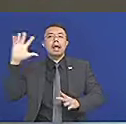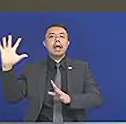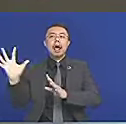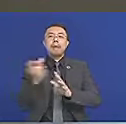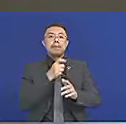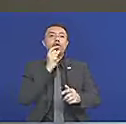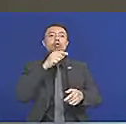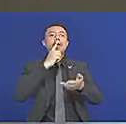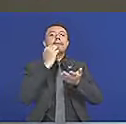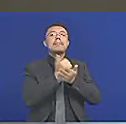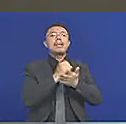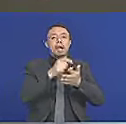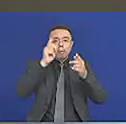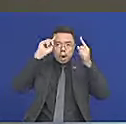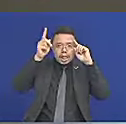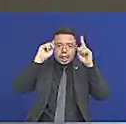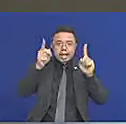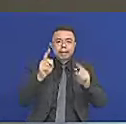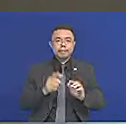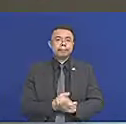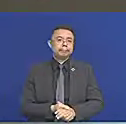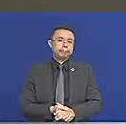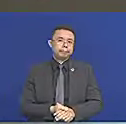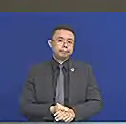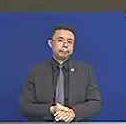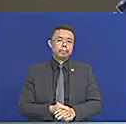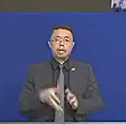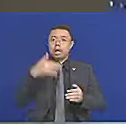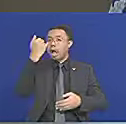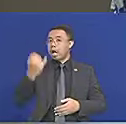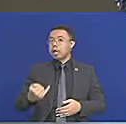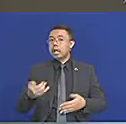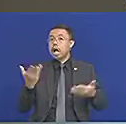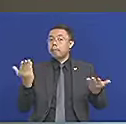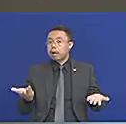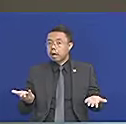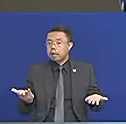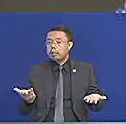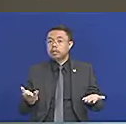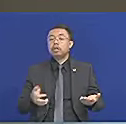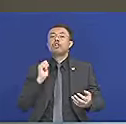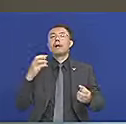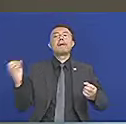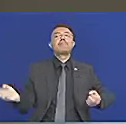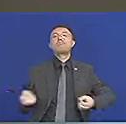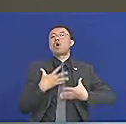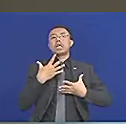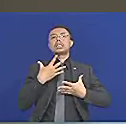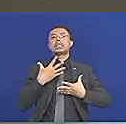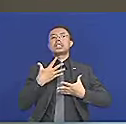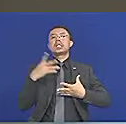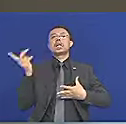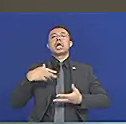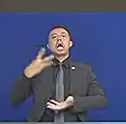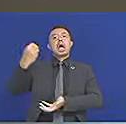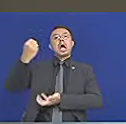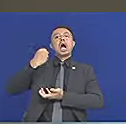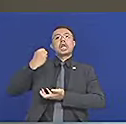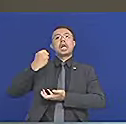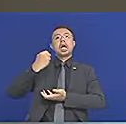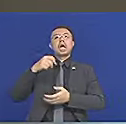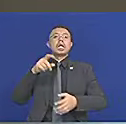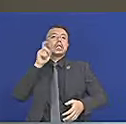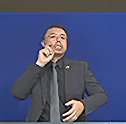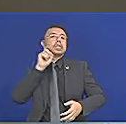kepentingan politik yang akhirnya ujung-ujungnya itu kepuasan syahwat, harta, dan seks.